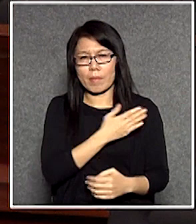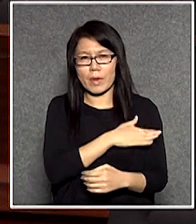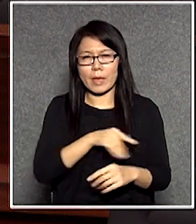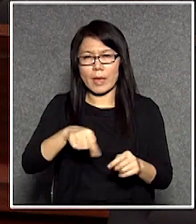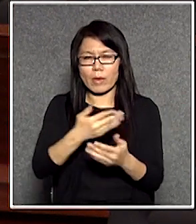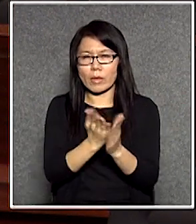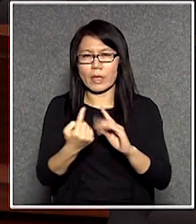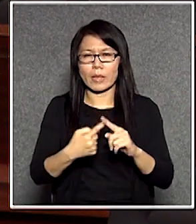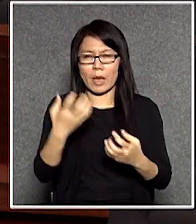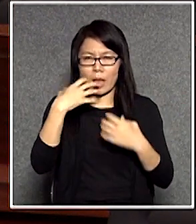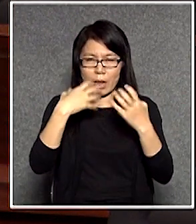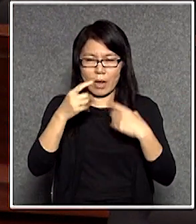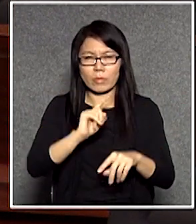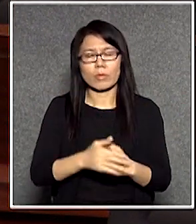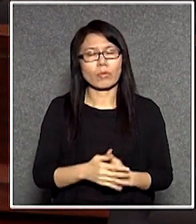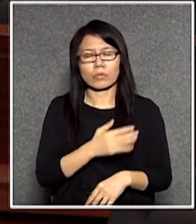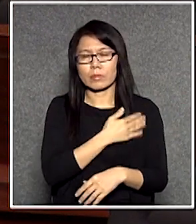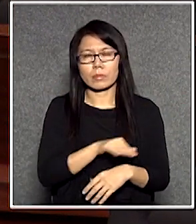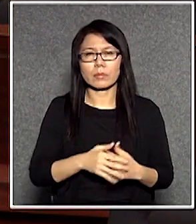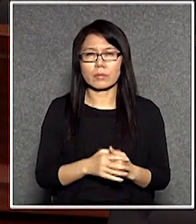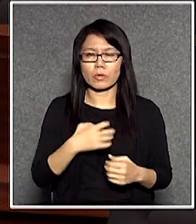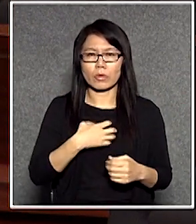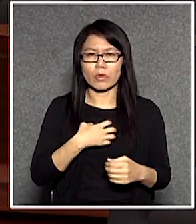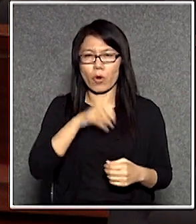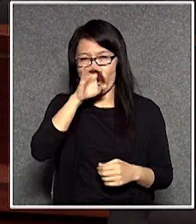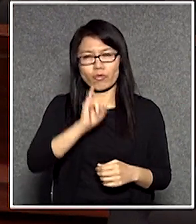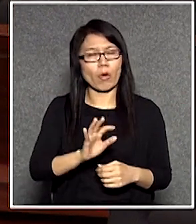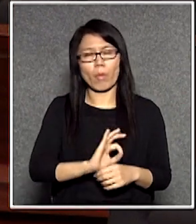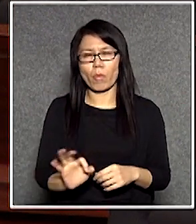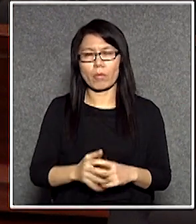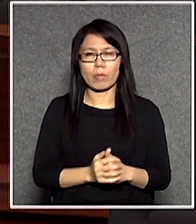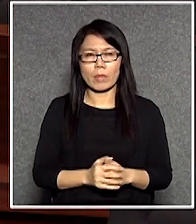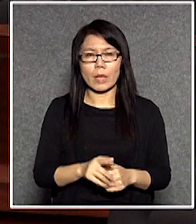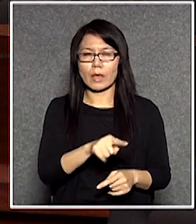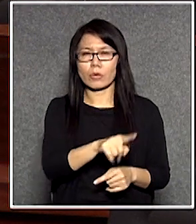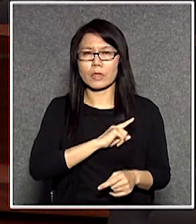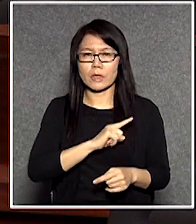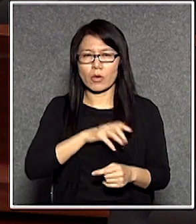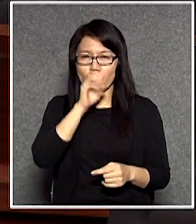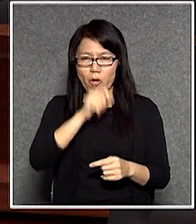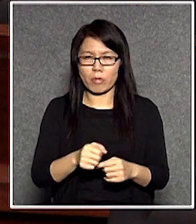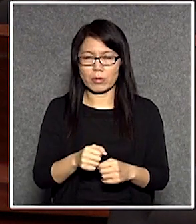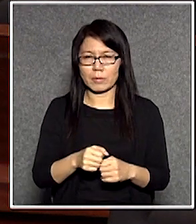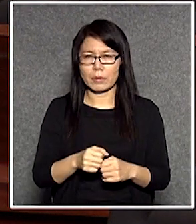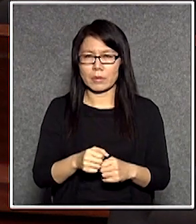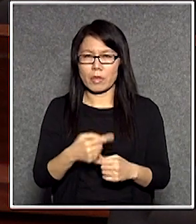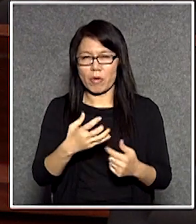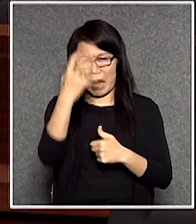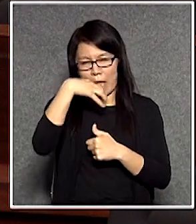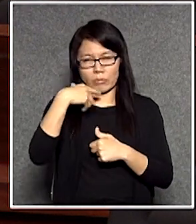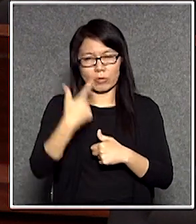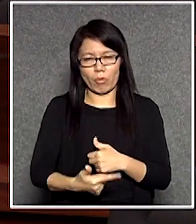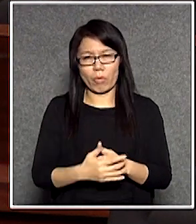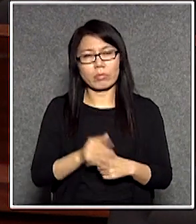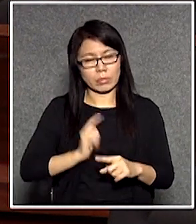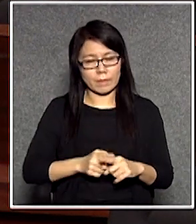樣罵我，我都不會覺得我是有講錯話，只是他們呢，我越講得他們厲害，他們一定罵得我越厲害。